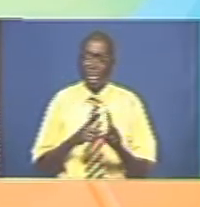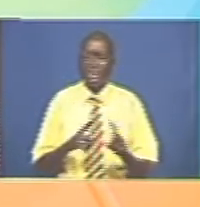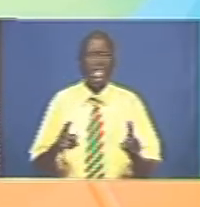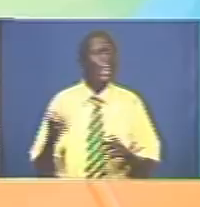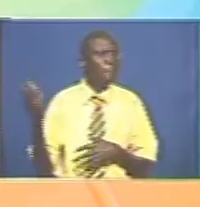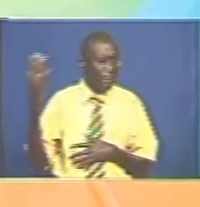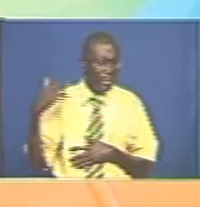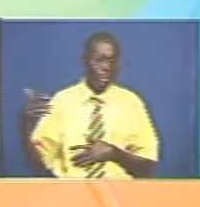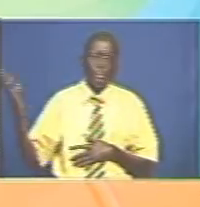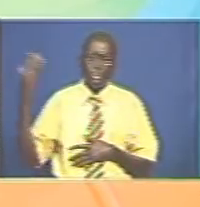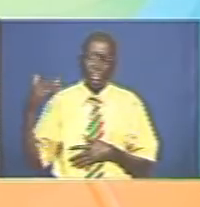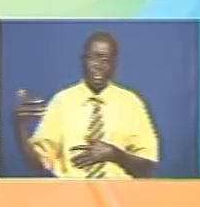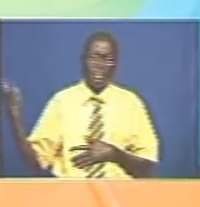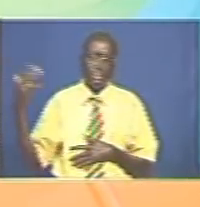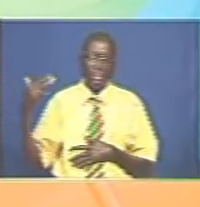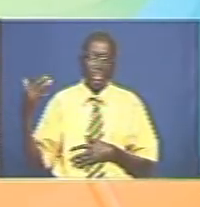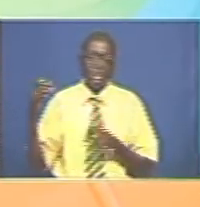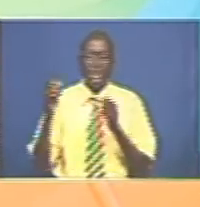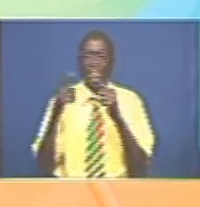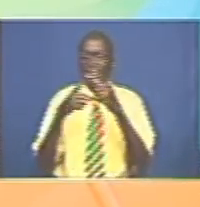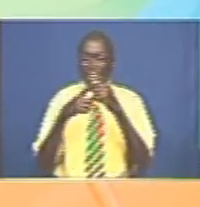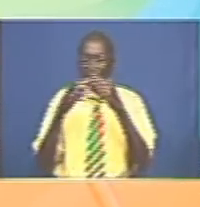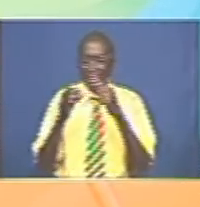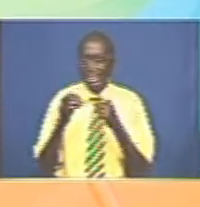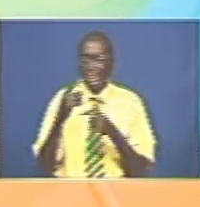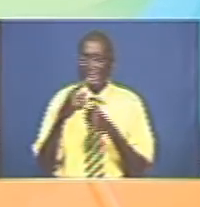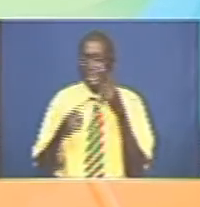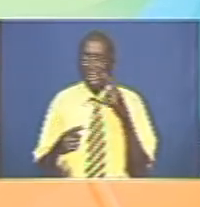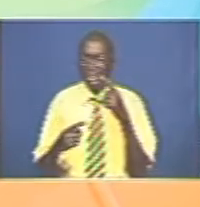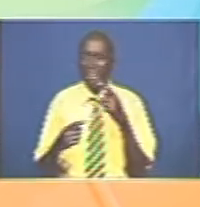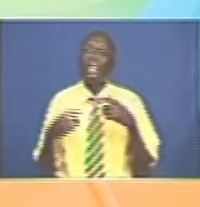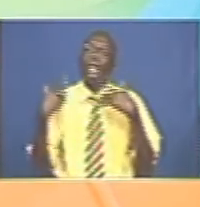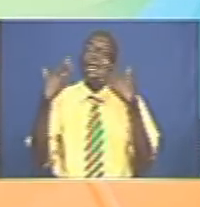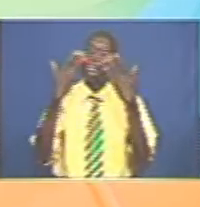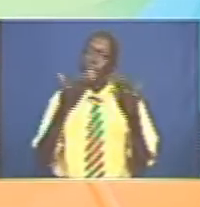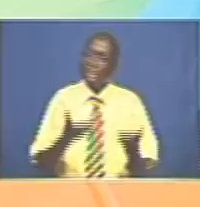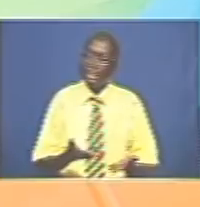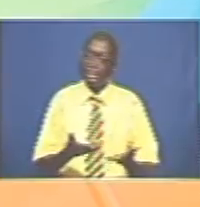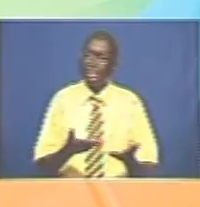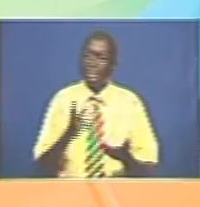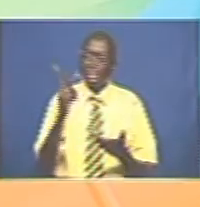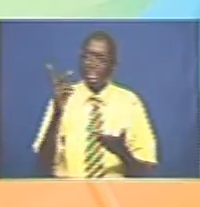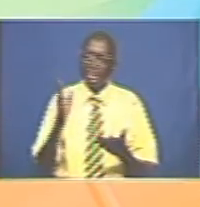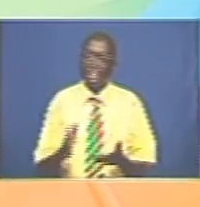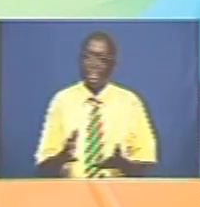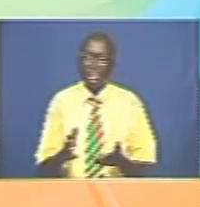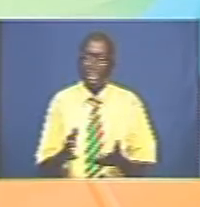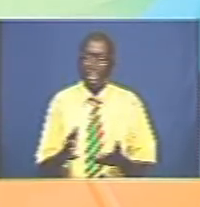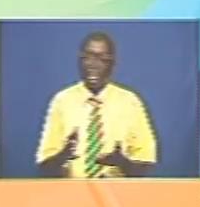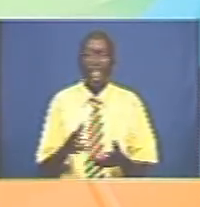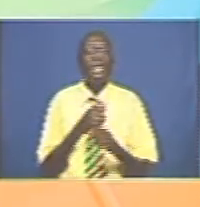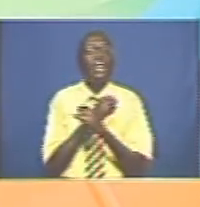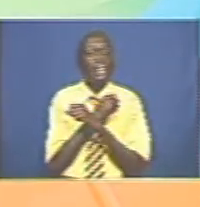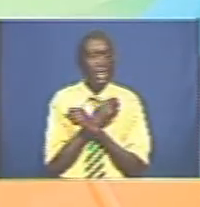zamani miaka ya 60 na kimekuwepo, na Wakenya bado